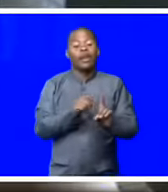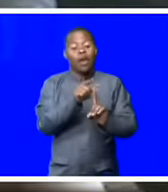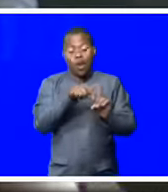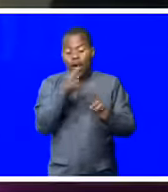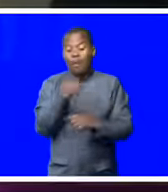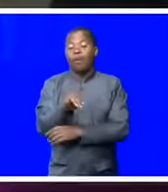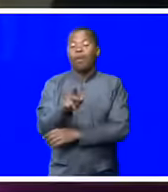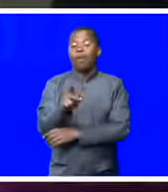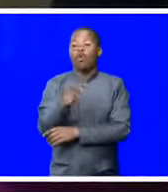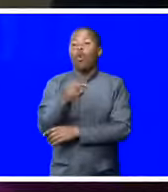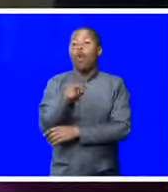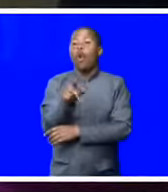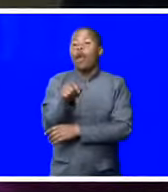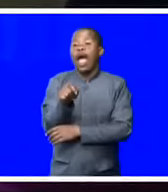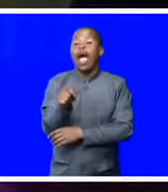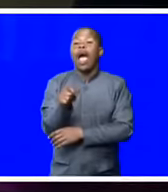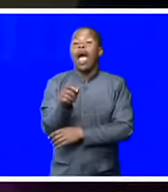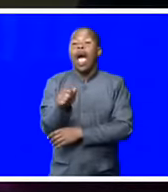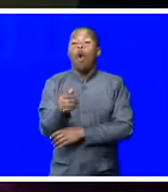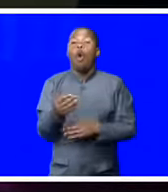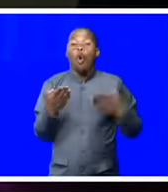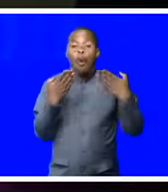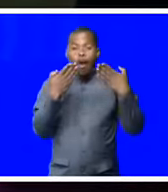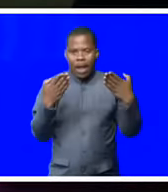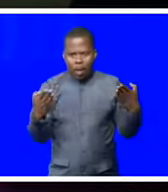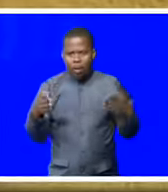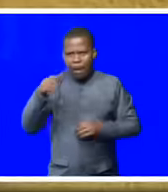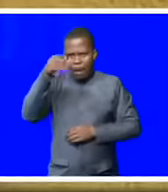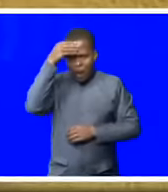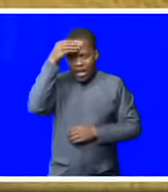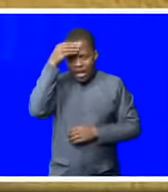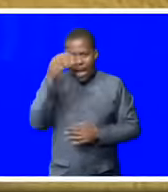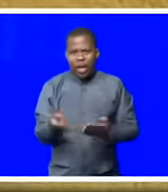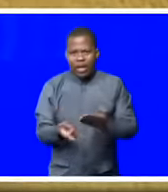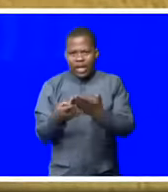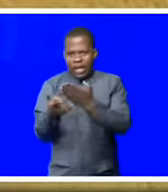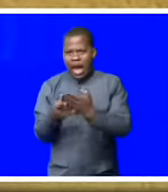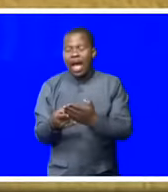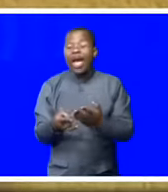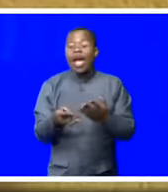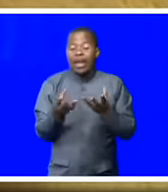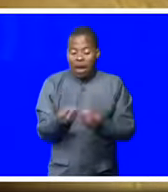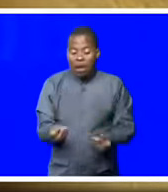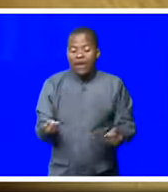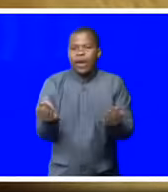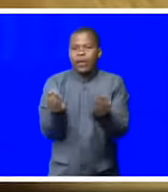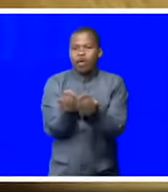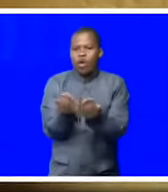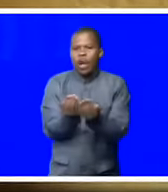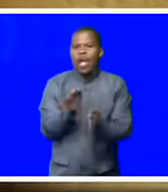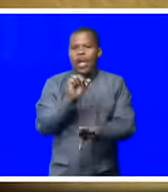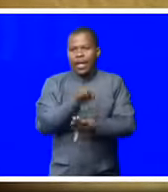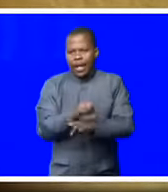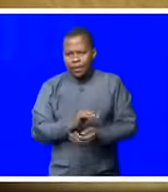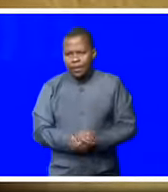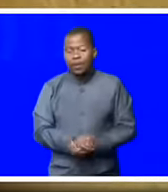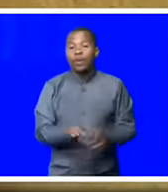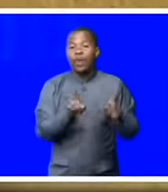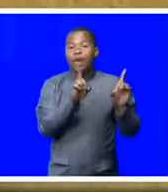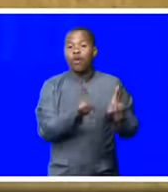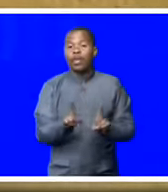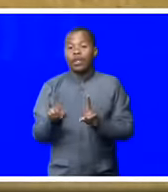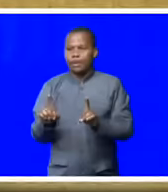Mkhonda ubonge emaphoyisa ngaleli thuba lalivulele bafundzi lesingakusho sebothishela